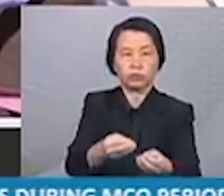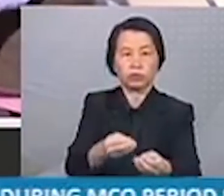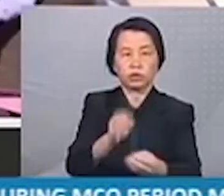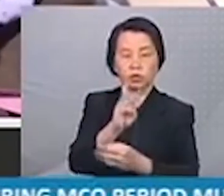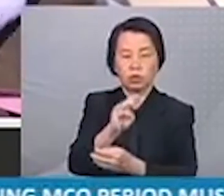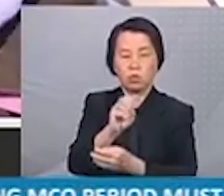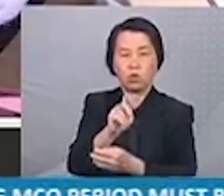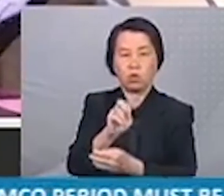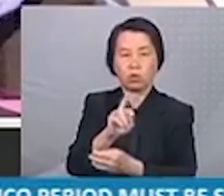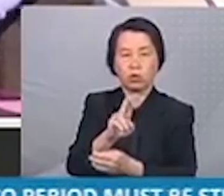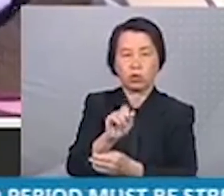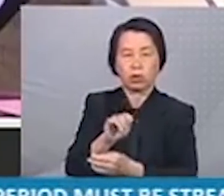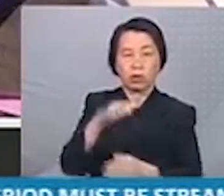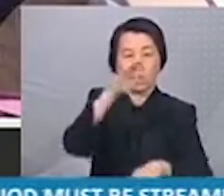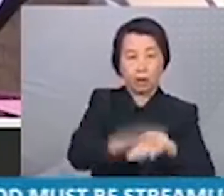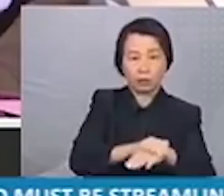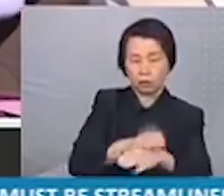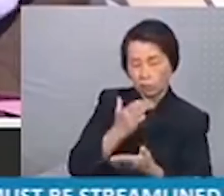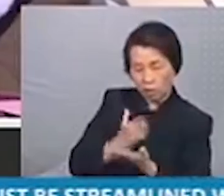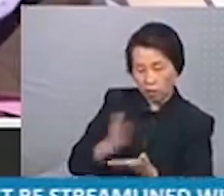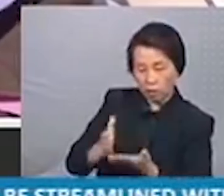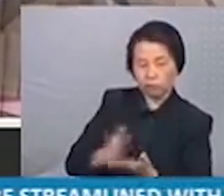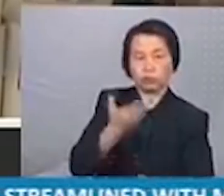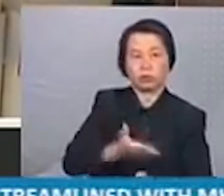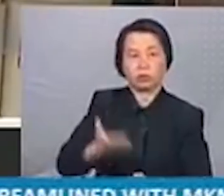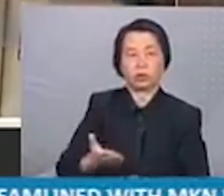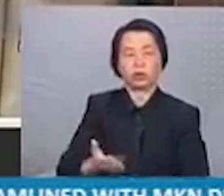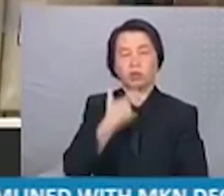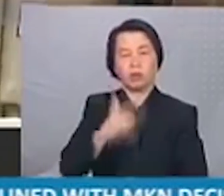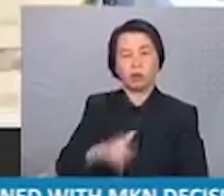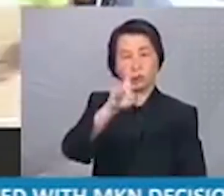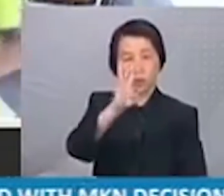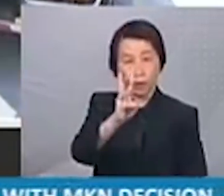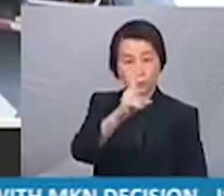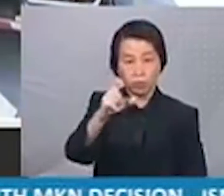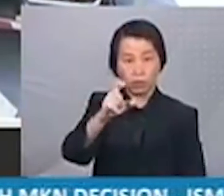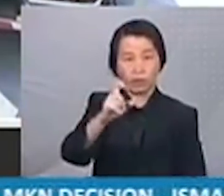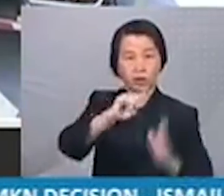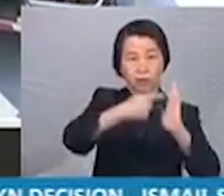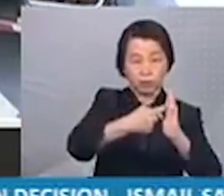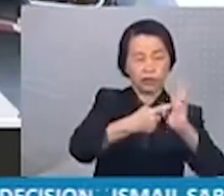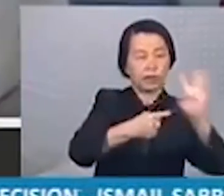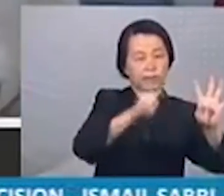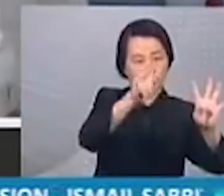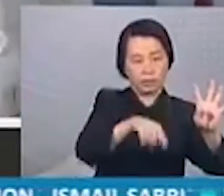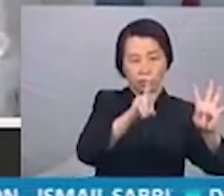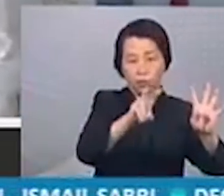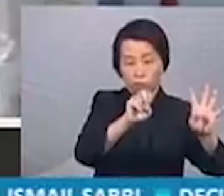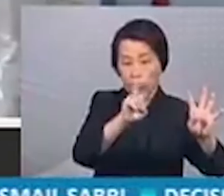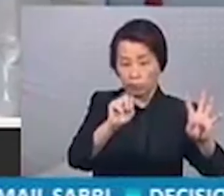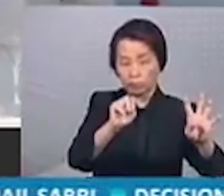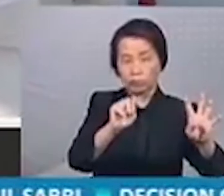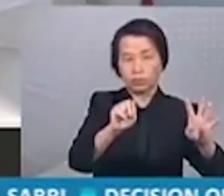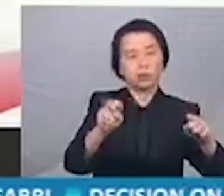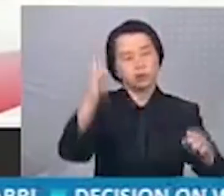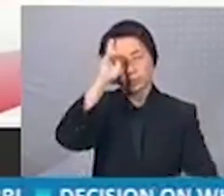ke atas baran angsuran pics selama enam bulan memulai Apple 2020 sepertimana yang